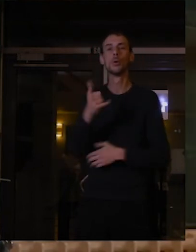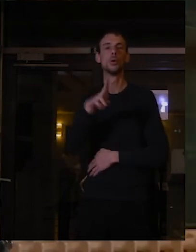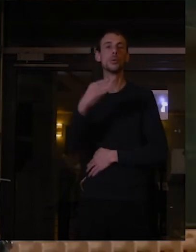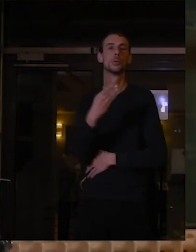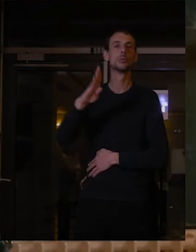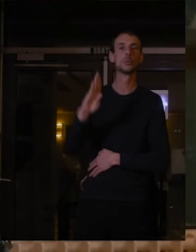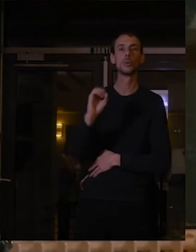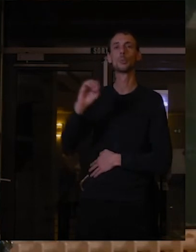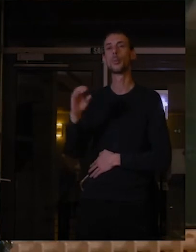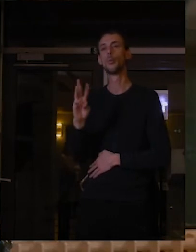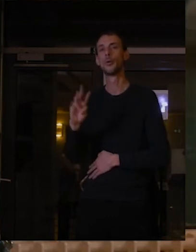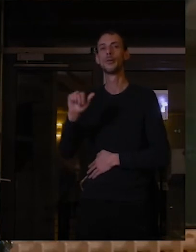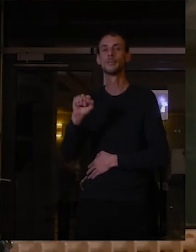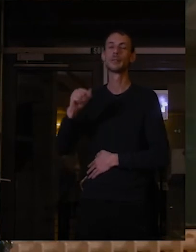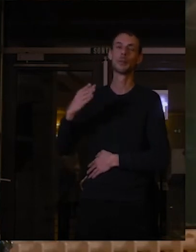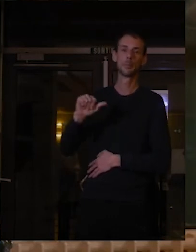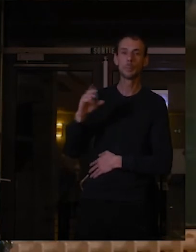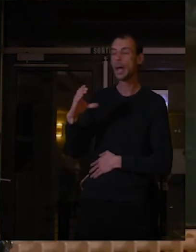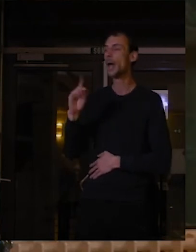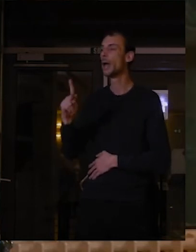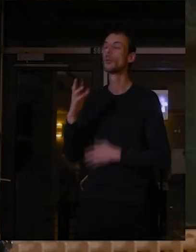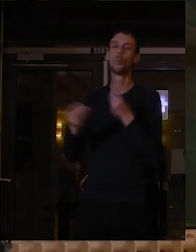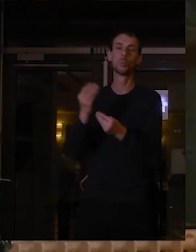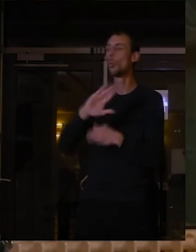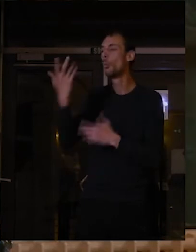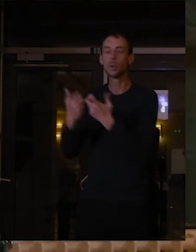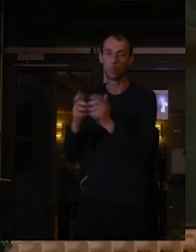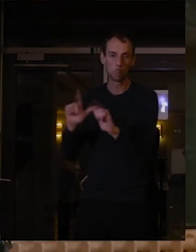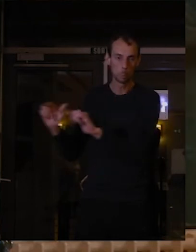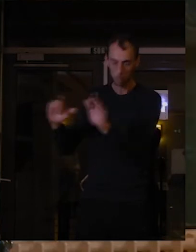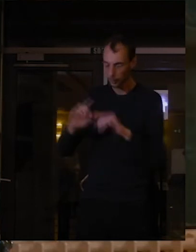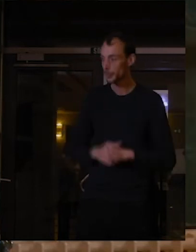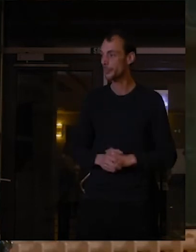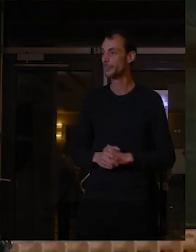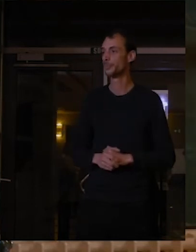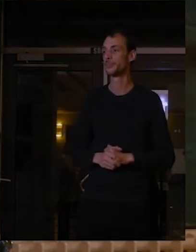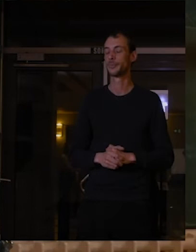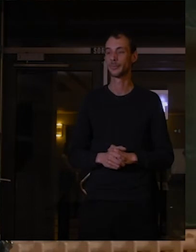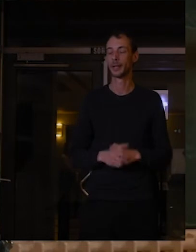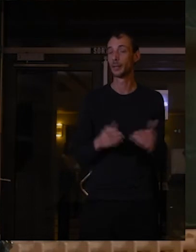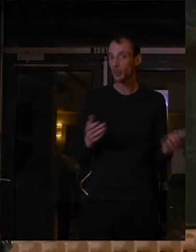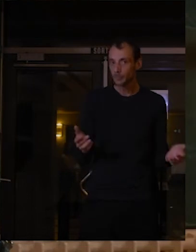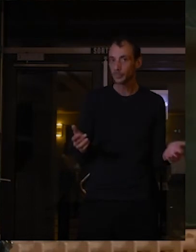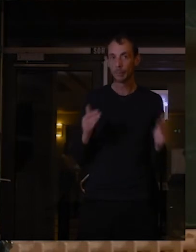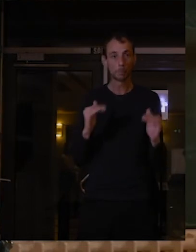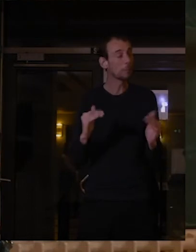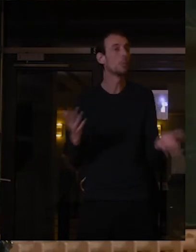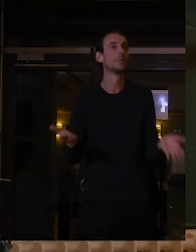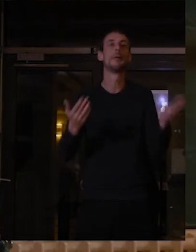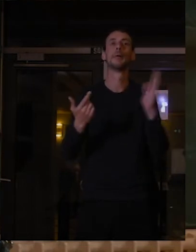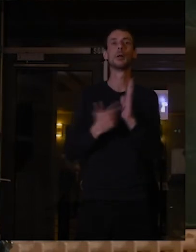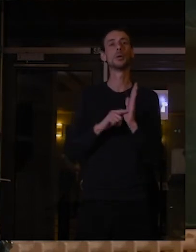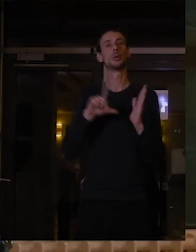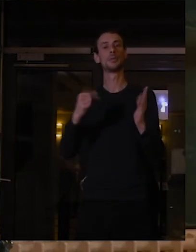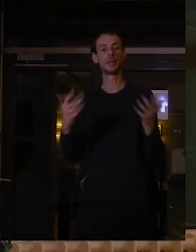enfin beaucoup d'autres exemples. Et ça, je crois que, là encore, même si on n'est qu'en 2020 et qu'on doit faire ce constat